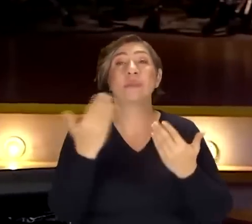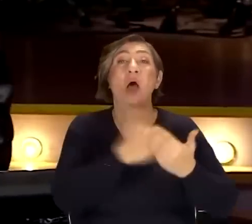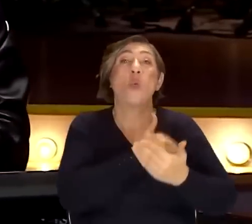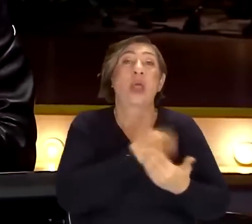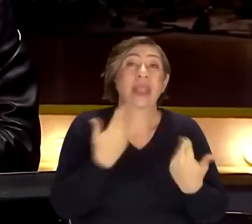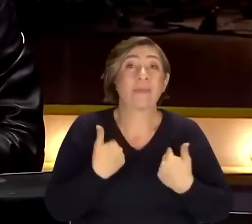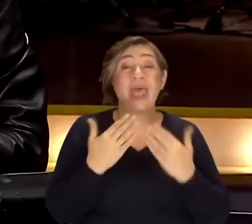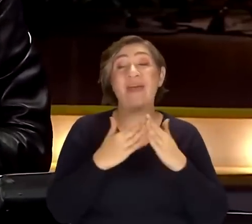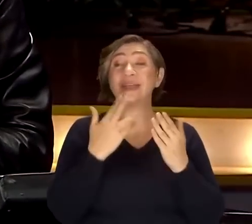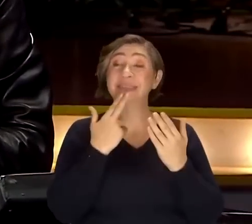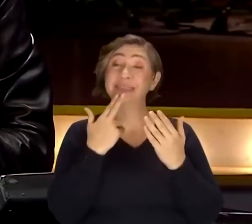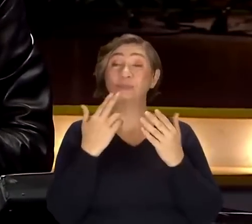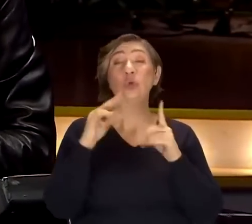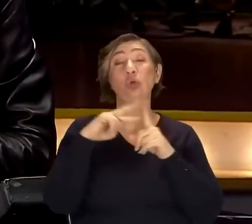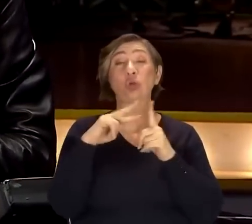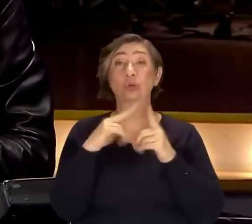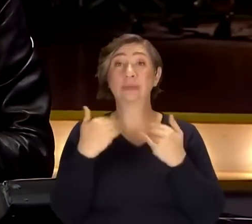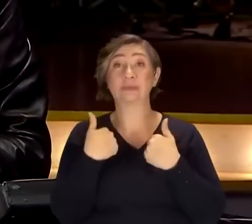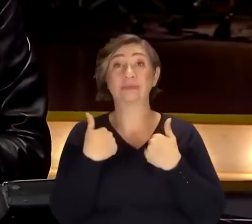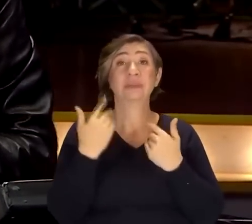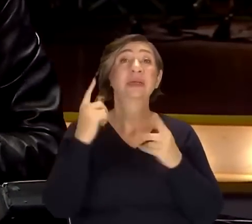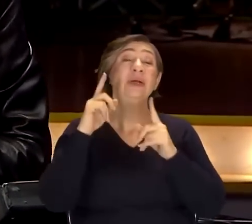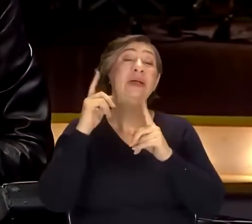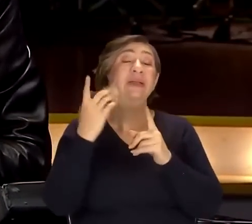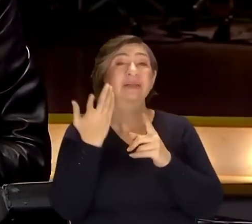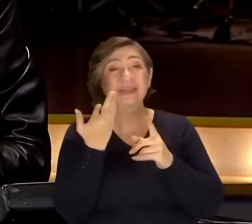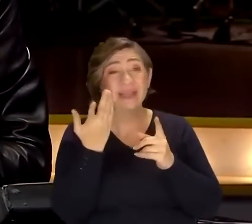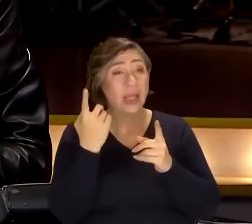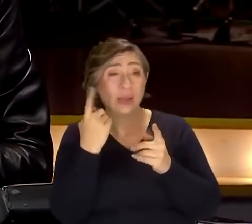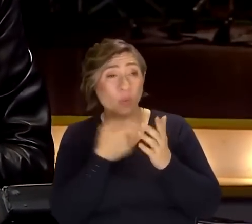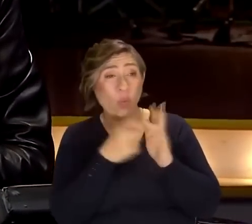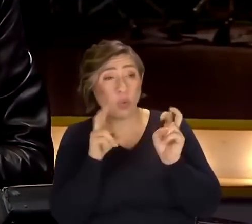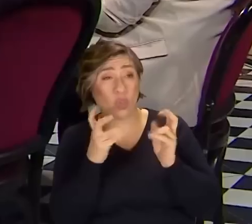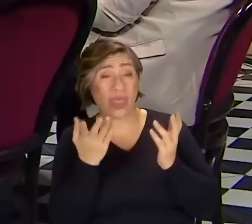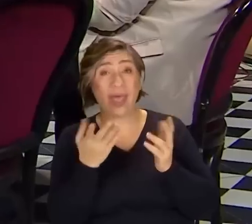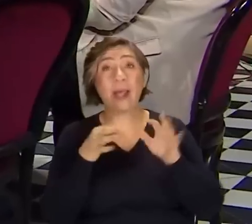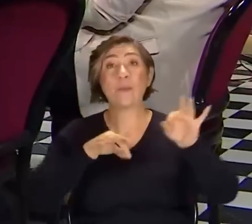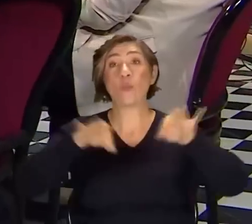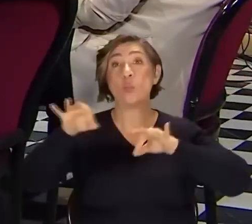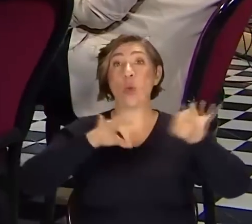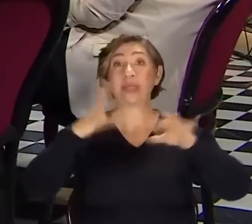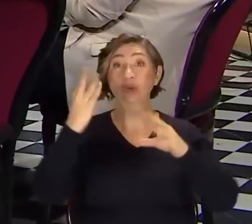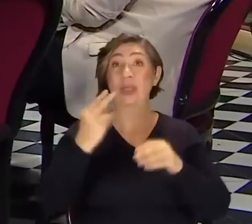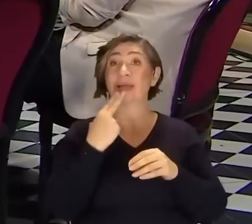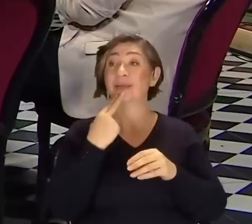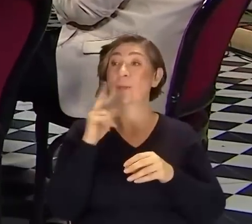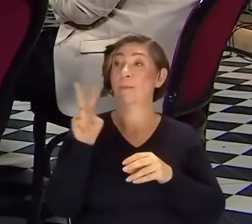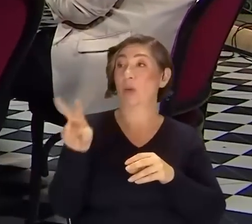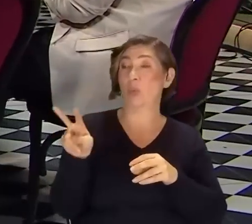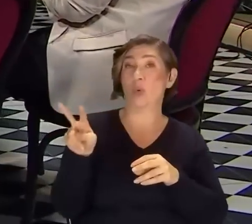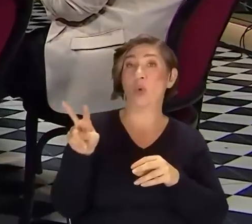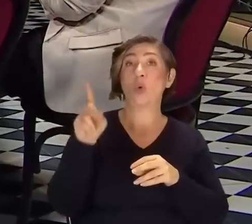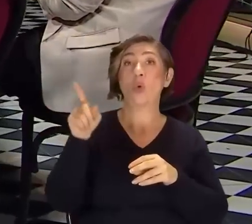gidiyorum. Buna. Ev kızıyım, youtuberım, influencerım. Ne konuda influence ediyorsun? Ya şimdi mühendis olan kadına bakıyor ve diyor